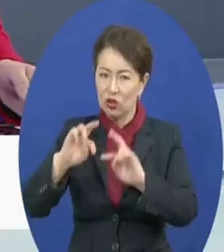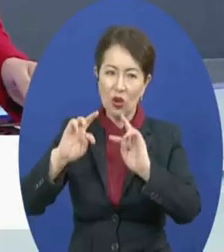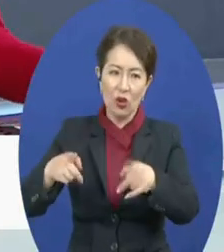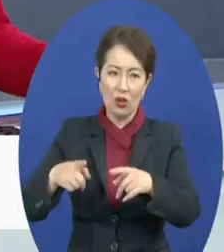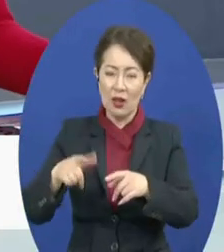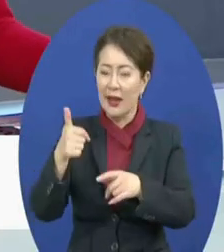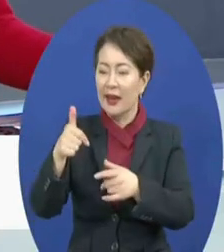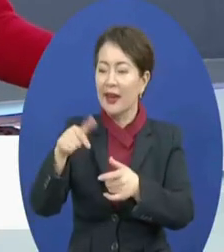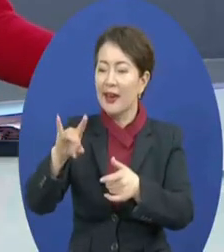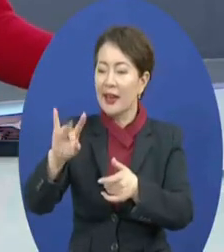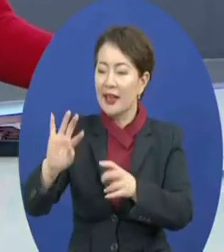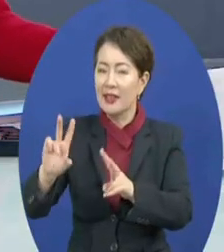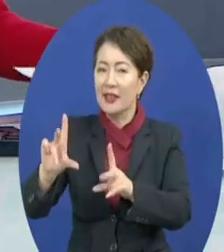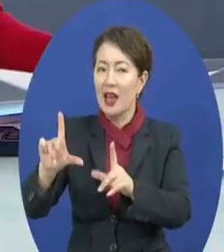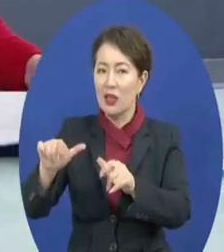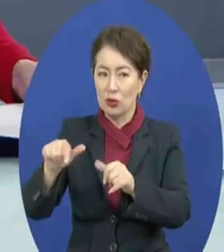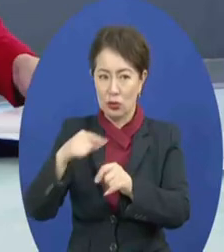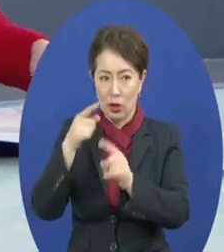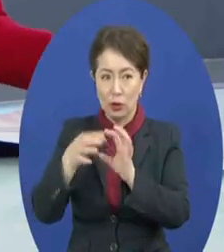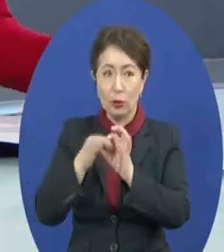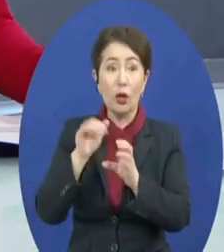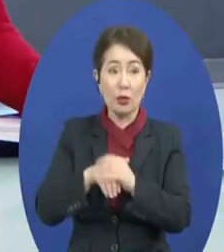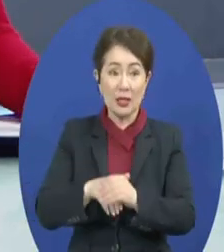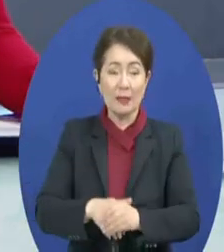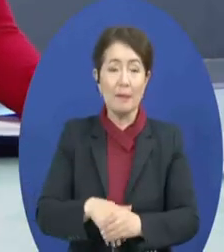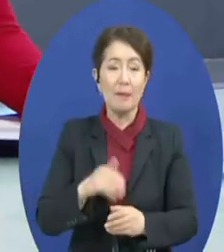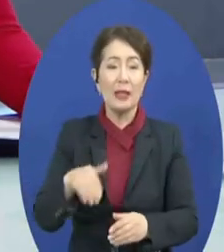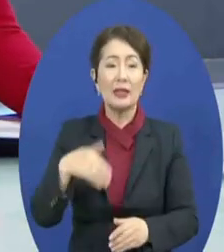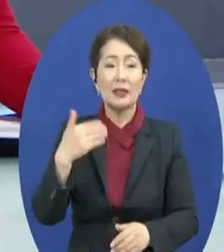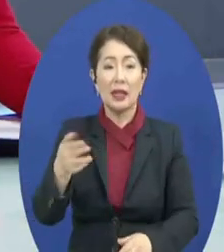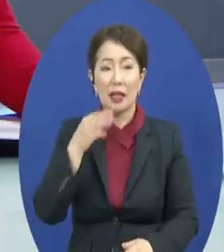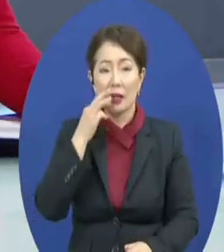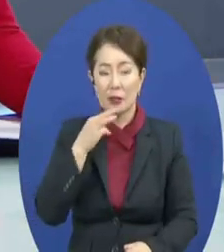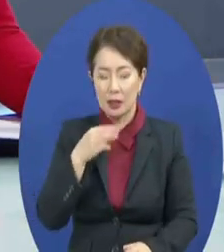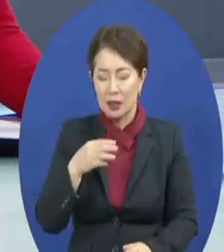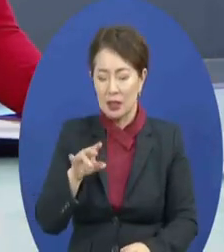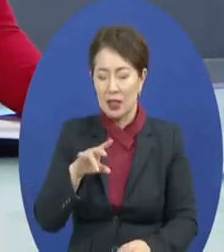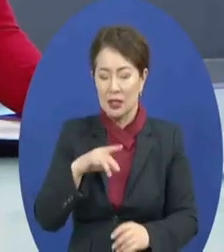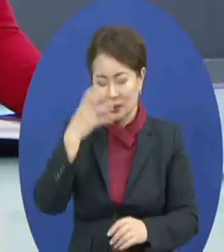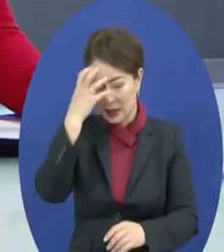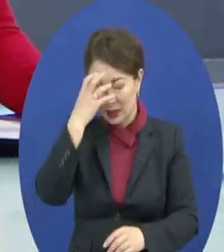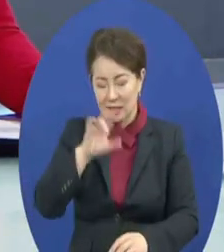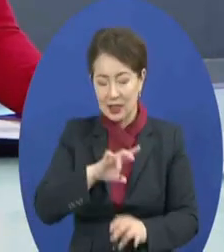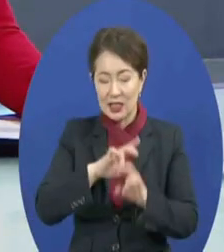сайжруулах асуудлыг хүндсэн байна. Дараагийн үедээ засгийн газар нийгмийн даатгалын шимтгэлийг нэмэгдүүлсэн